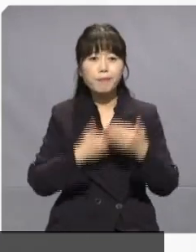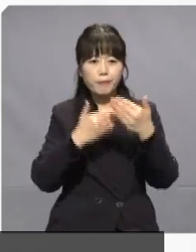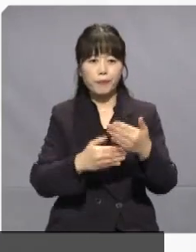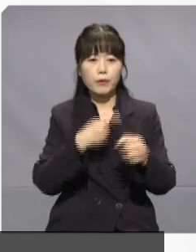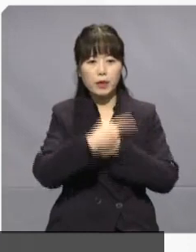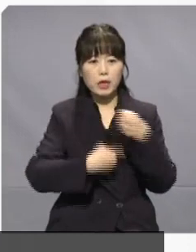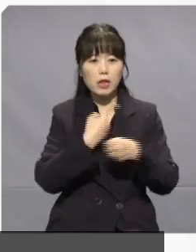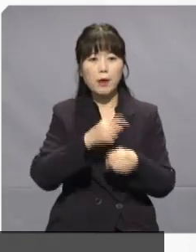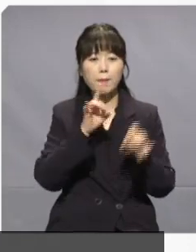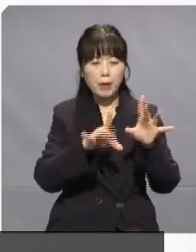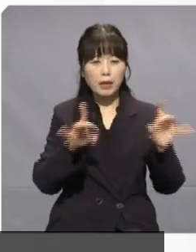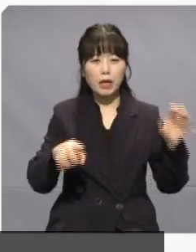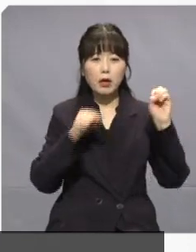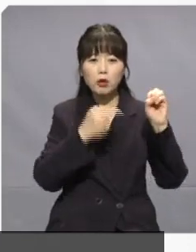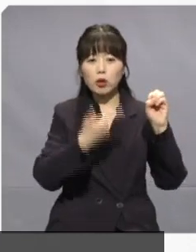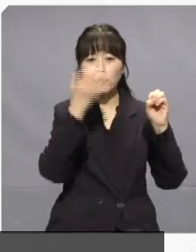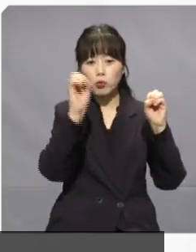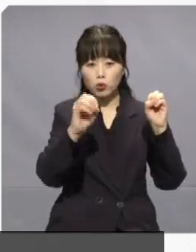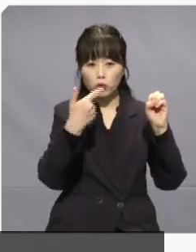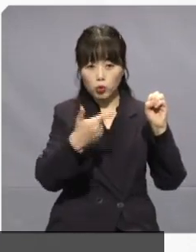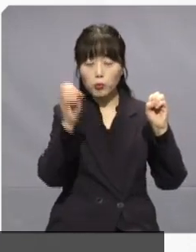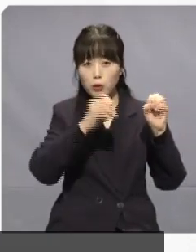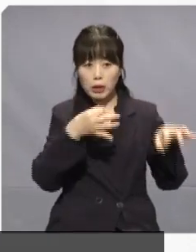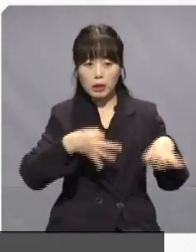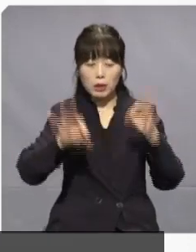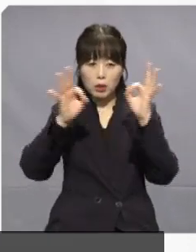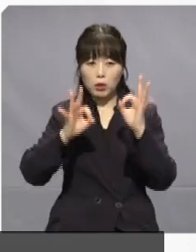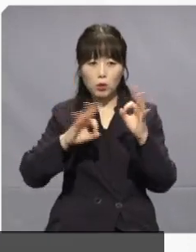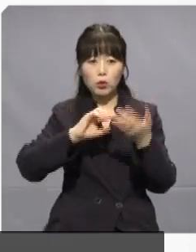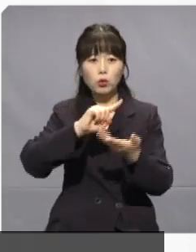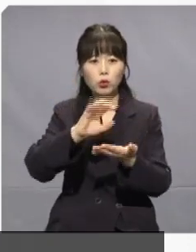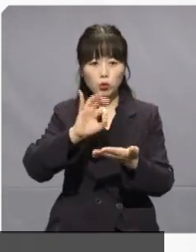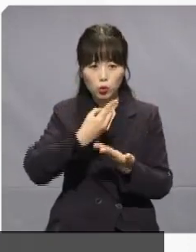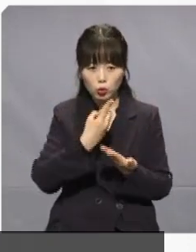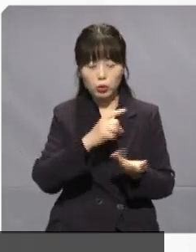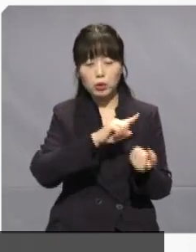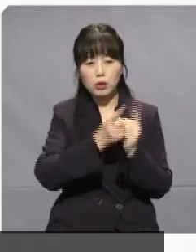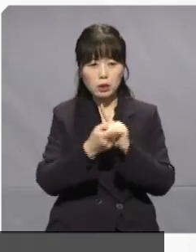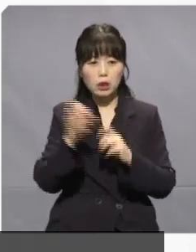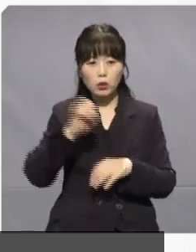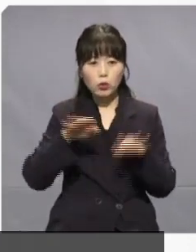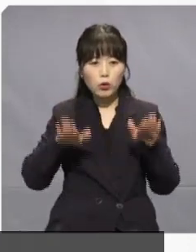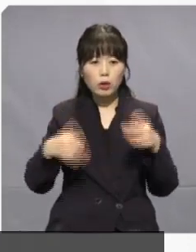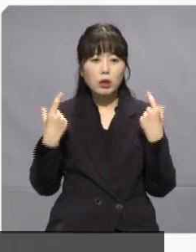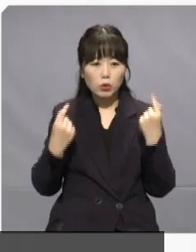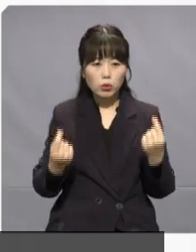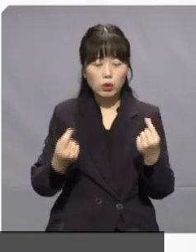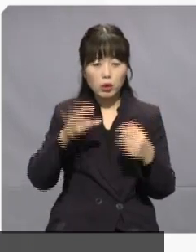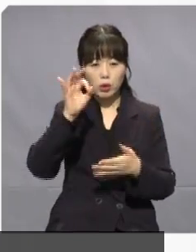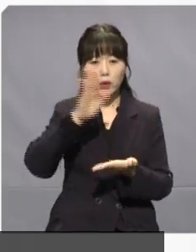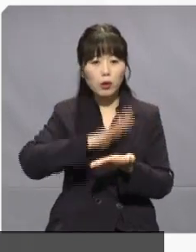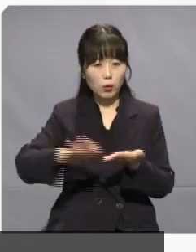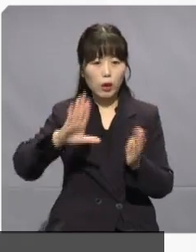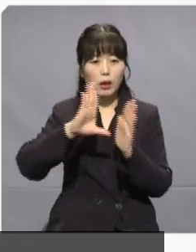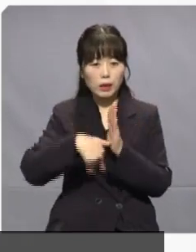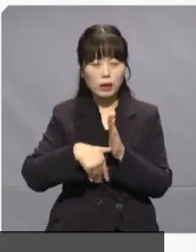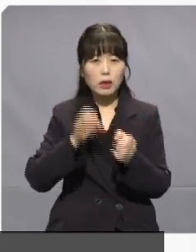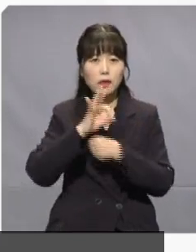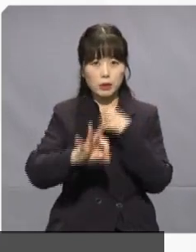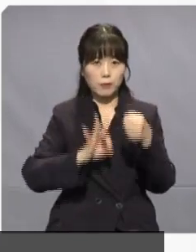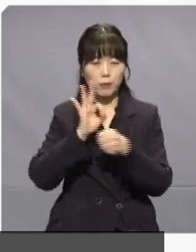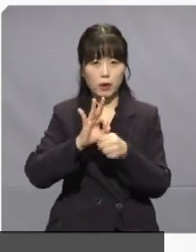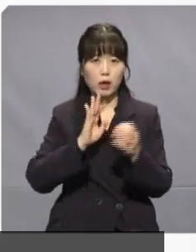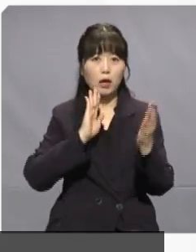1년마다 0.6%씩 올리고 소득 대체율은 현행 유지 또 기금 고갈 시점은 이렇게 하면 이제 10년